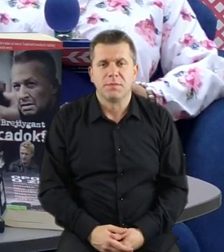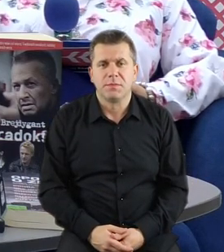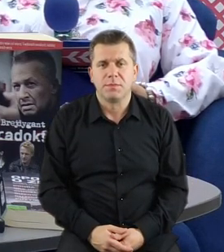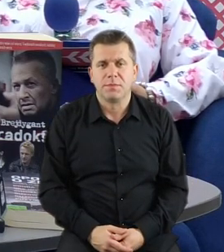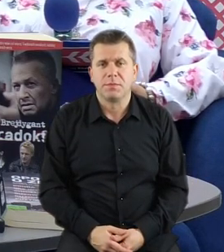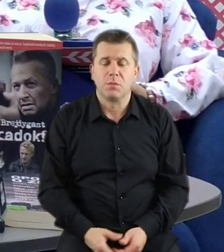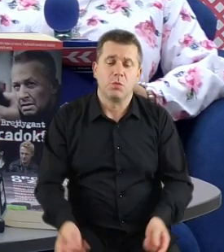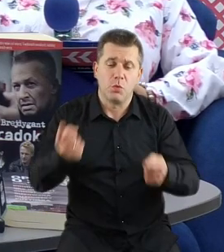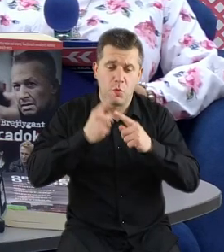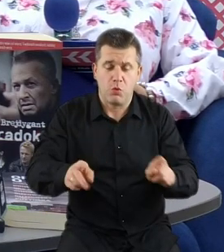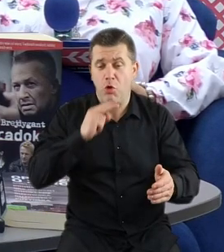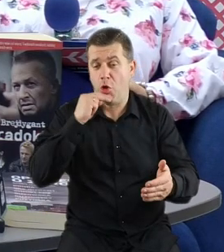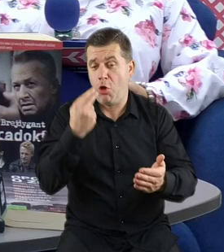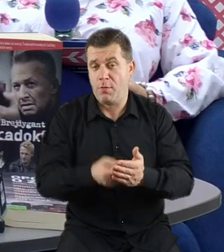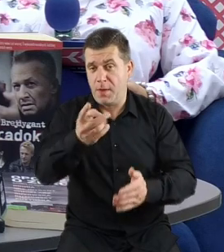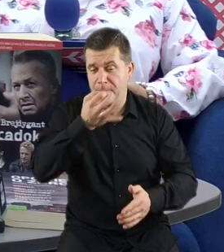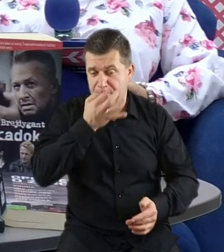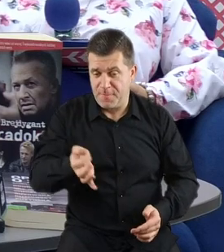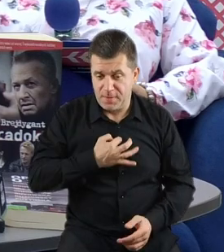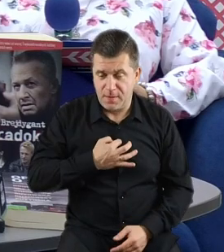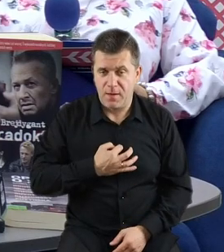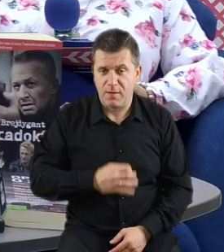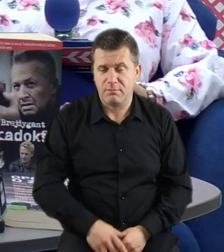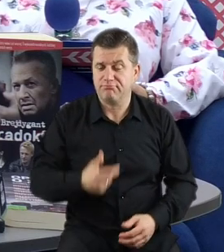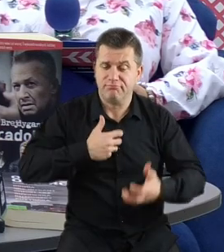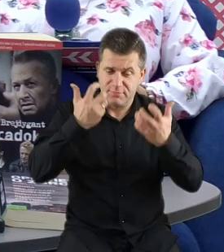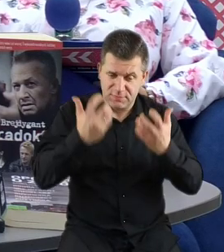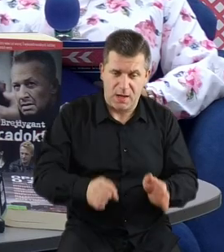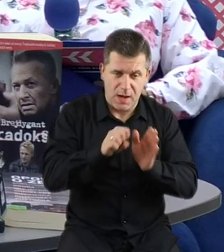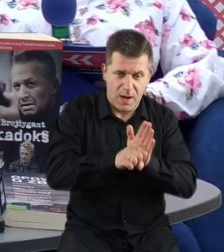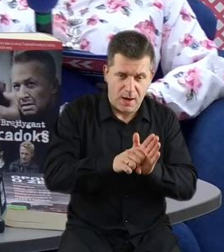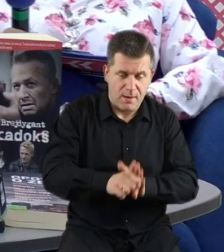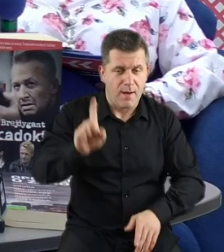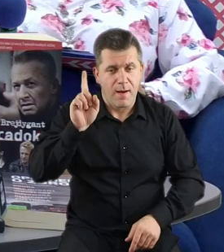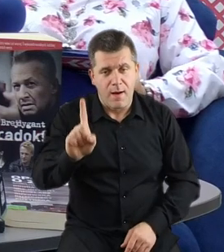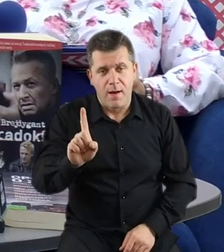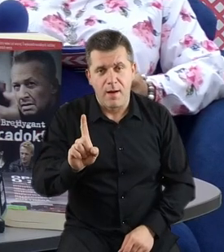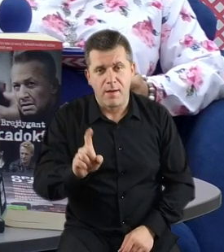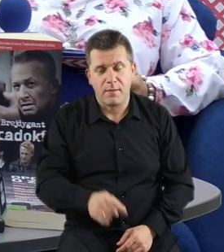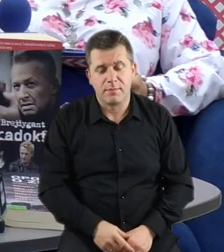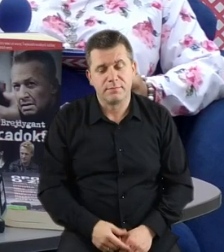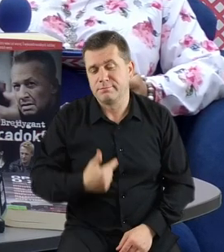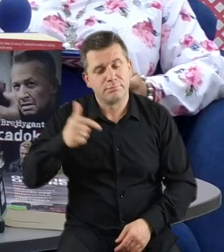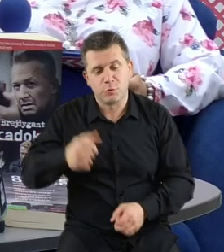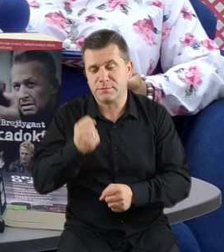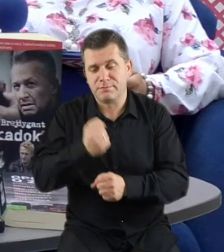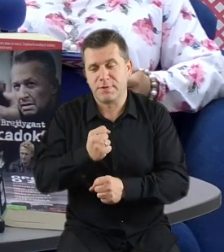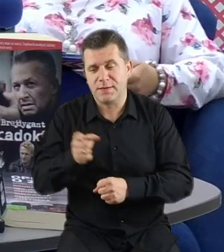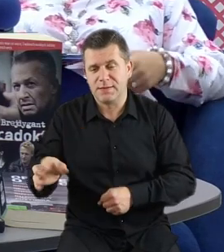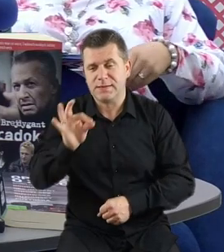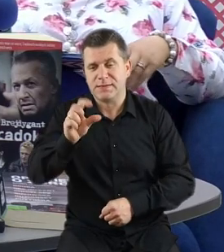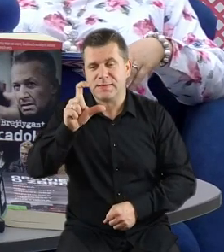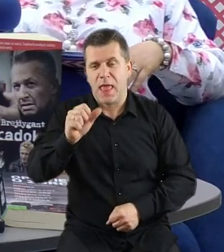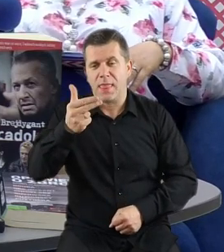No więc krótko odpowiadając na pani pytanie, może i chciałbym być aktorem, ale muszę być scenarzystą. Bo